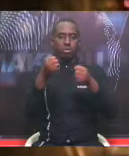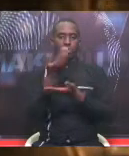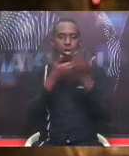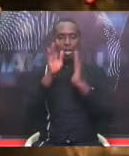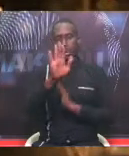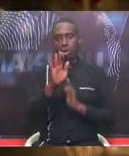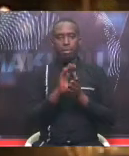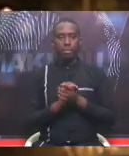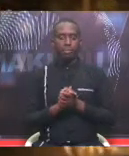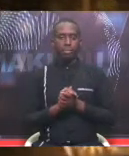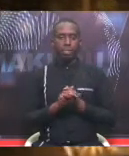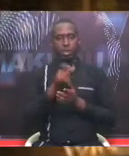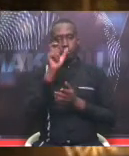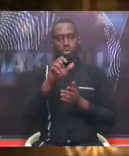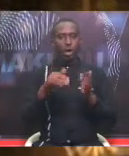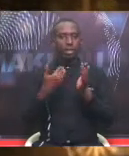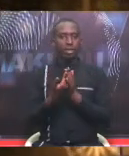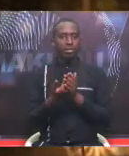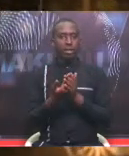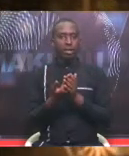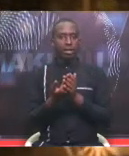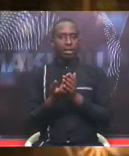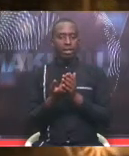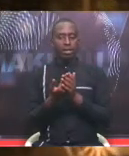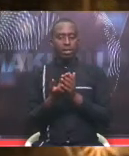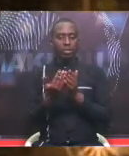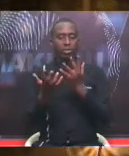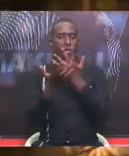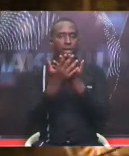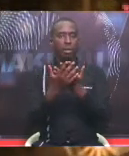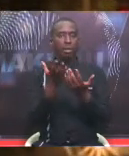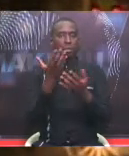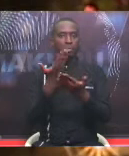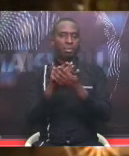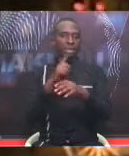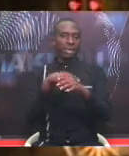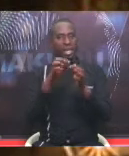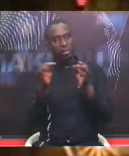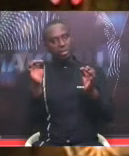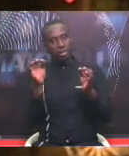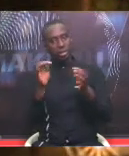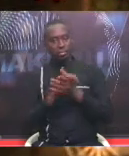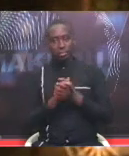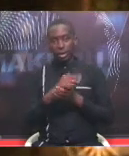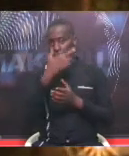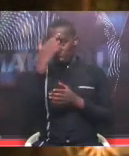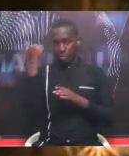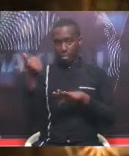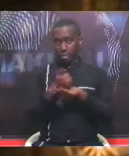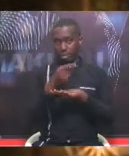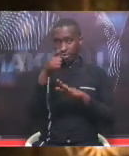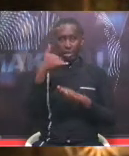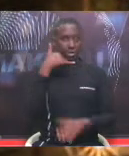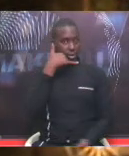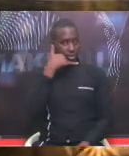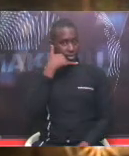iyo umuntu ageze kuri gereza bibifata nk'igihe kingana iki kugira abone niyo mpamvu hashyizweho zira